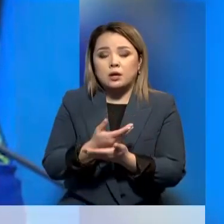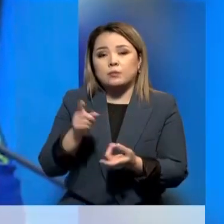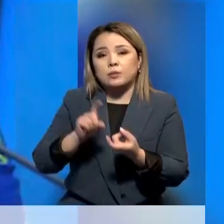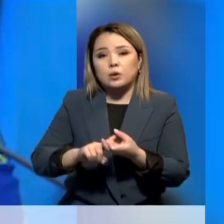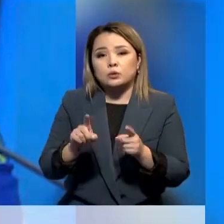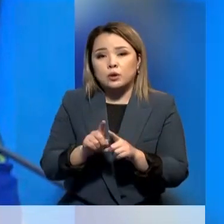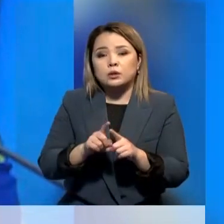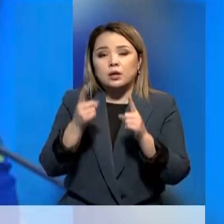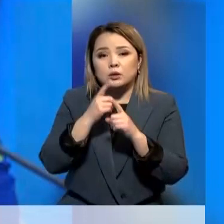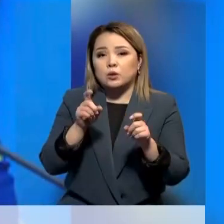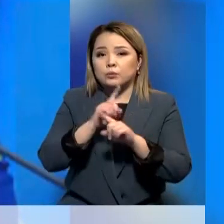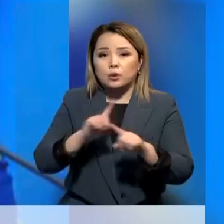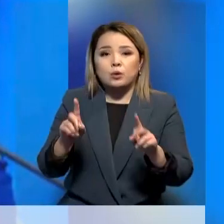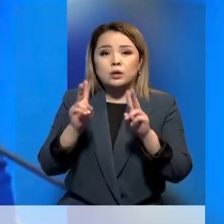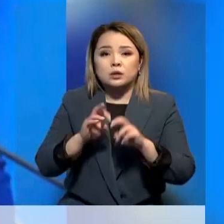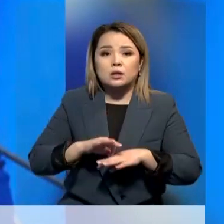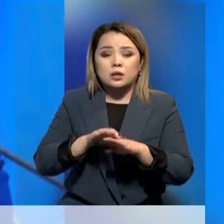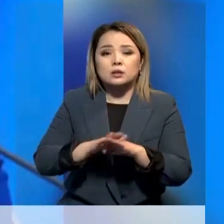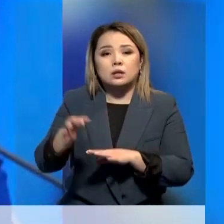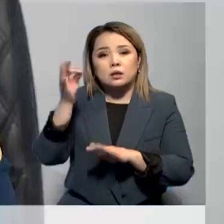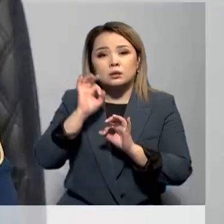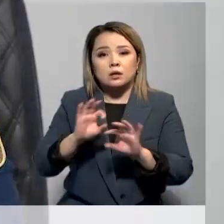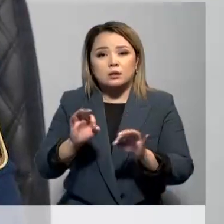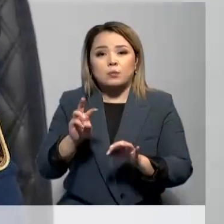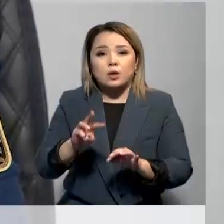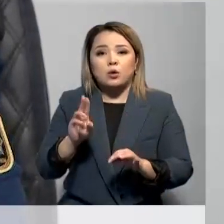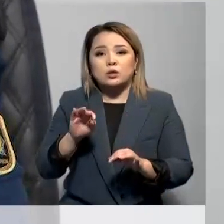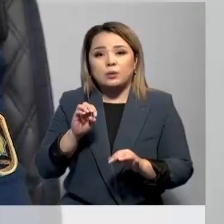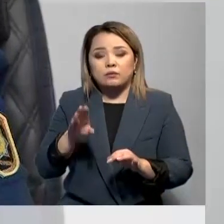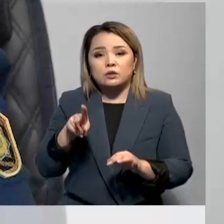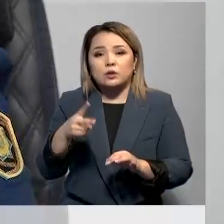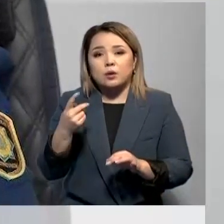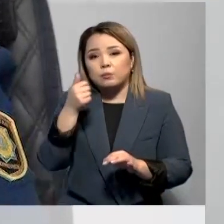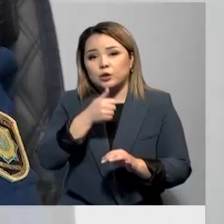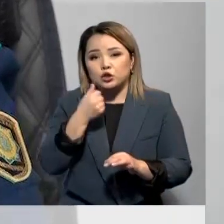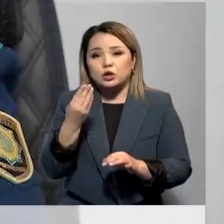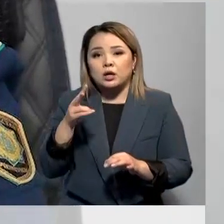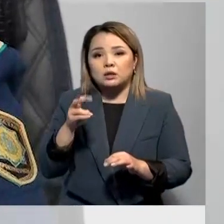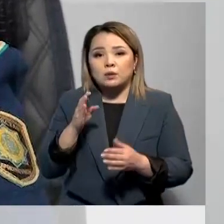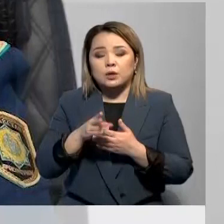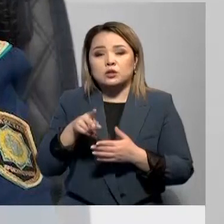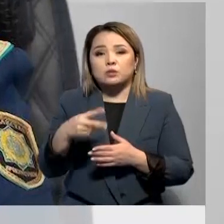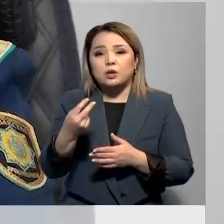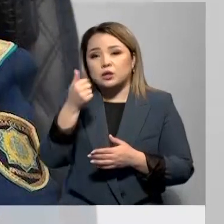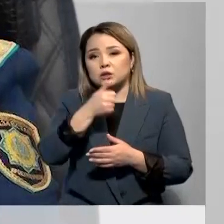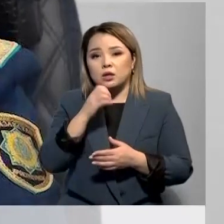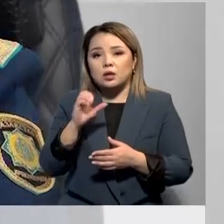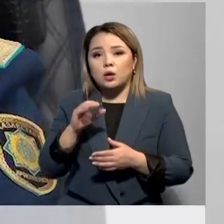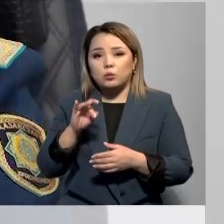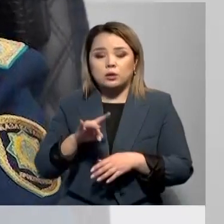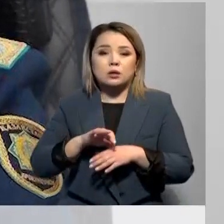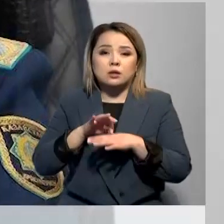байланысты жарияланбайды. Естеріңізге сала кетейік, Мақсат Қожабаев 2021 жылғы шілдеден 2022 жылғы сәуірге